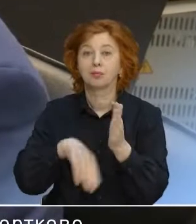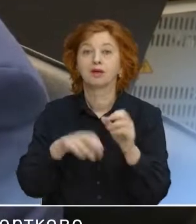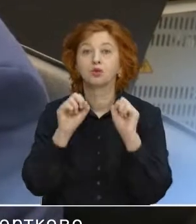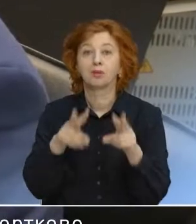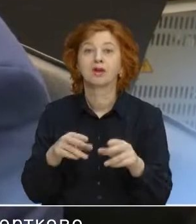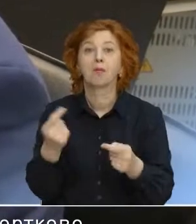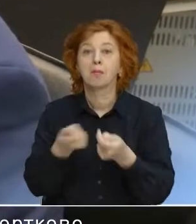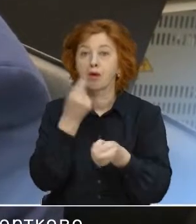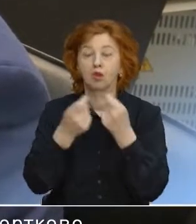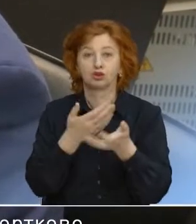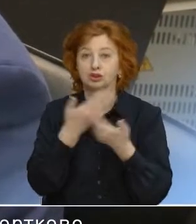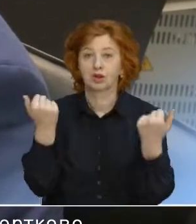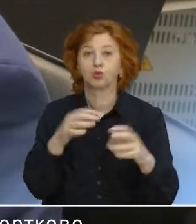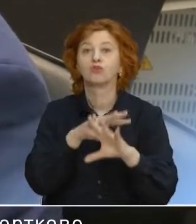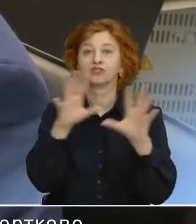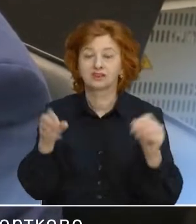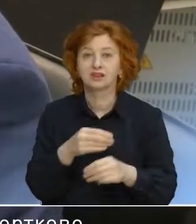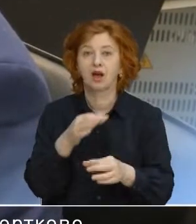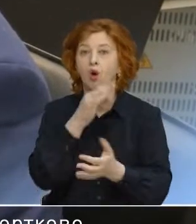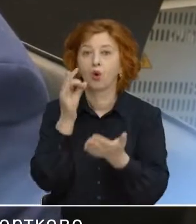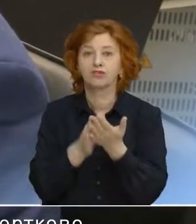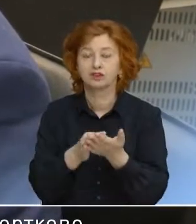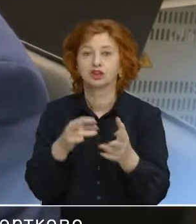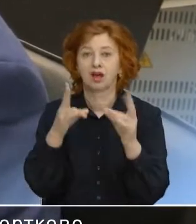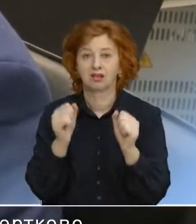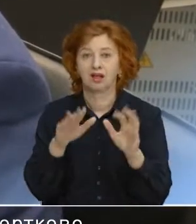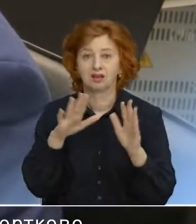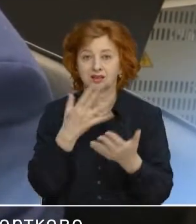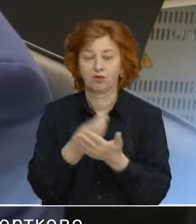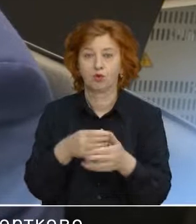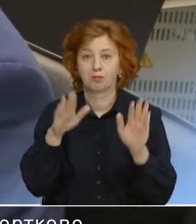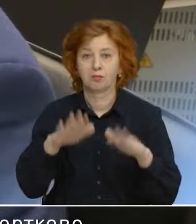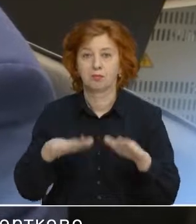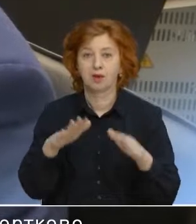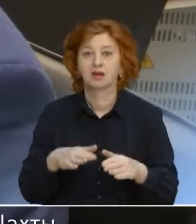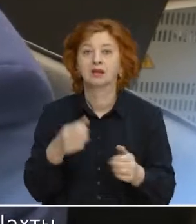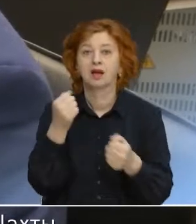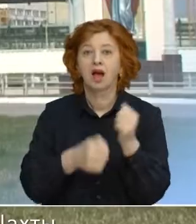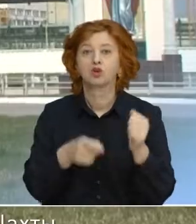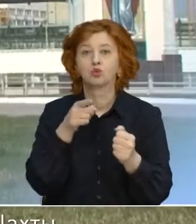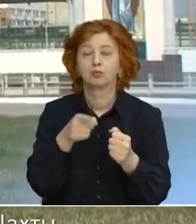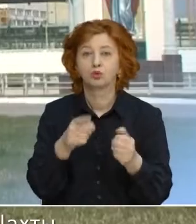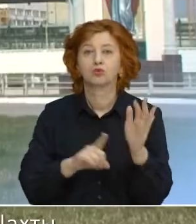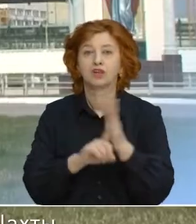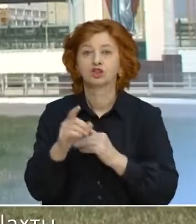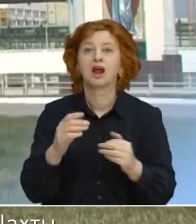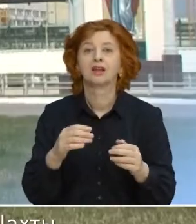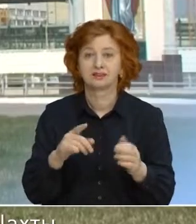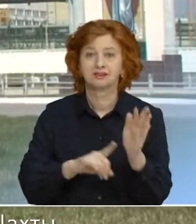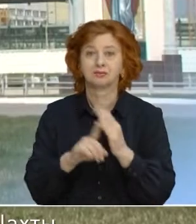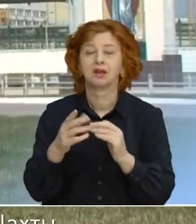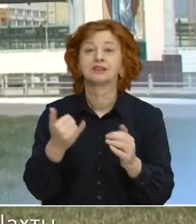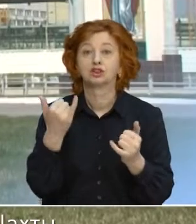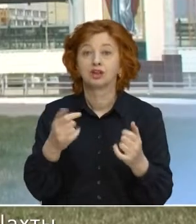мелочей в этом. За безопасность отвечает любой машинист, и ВИУТ, и начальник смены. Сейчас на